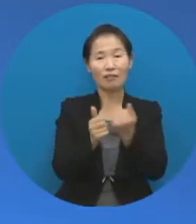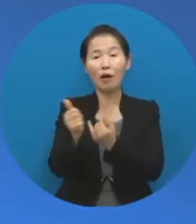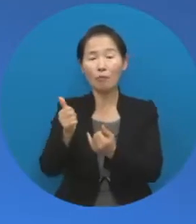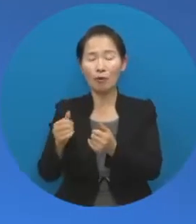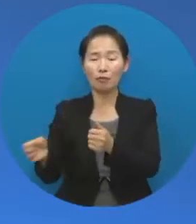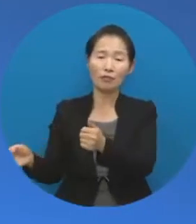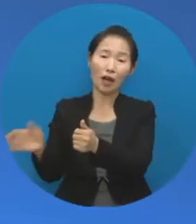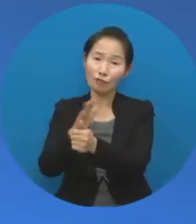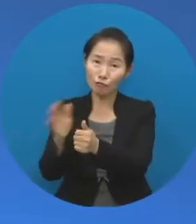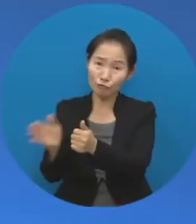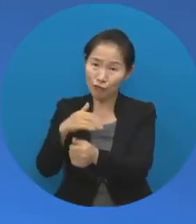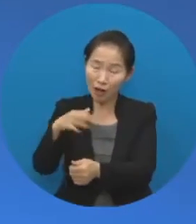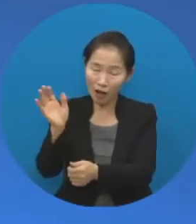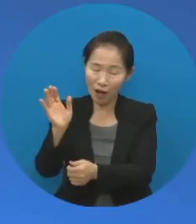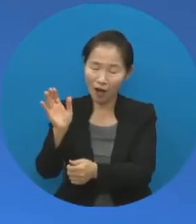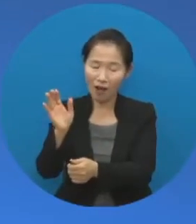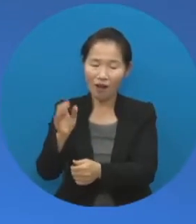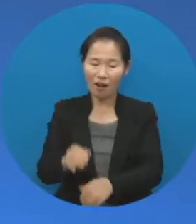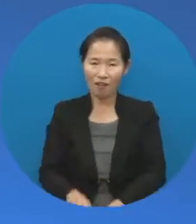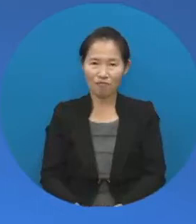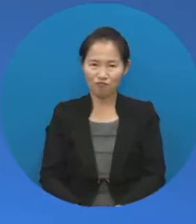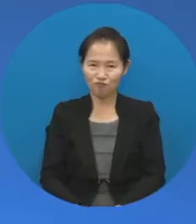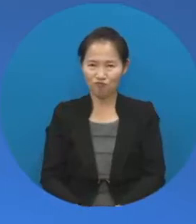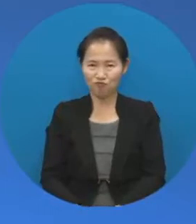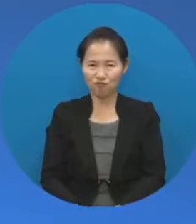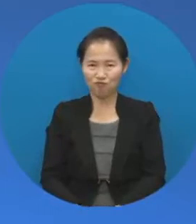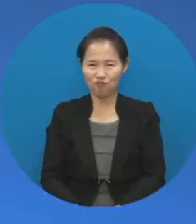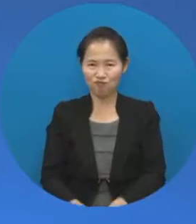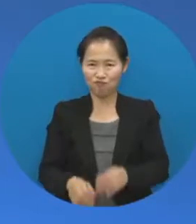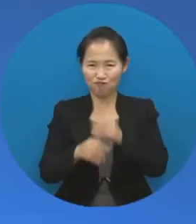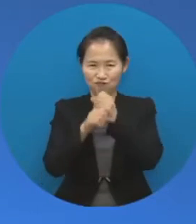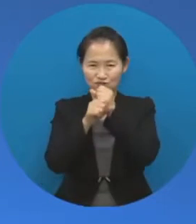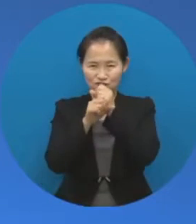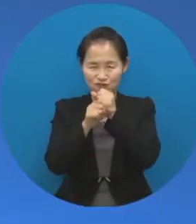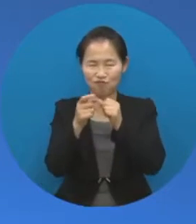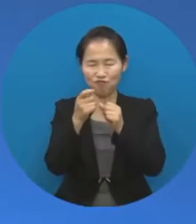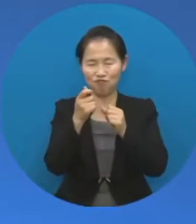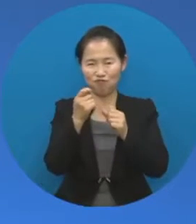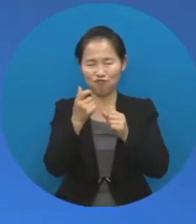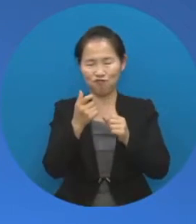그러니까 갑자기 너무 서운하고 막 속상한 거예요. 그래서 제가